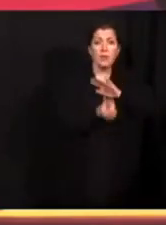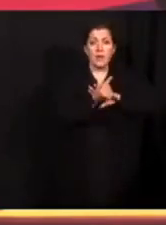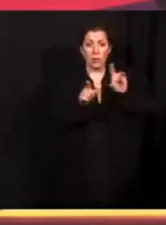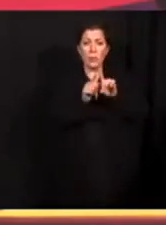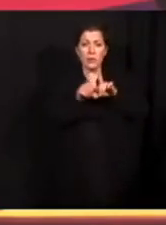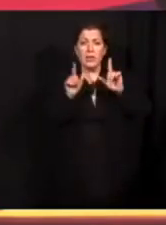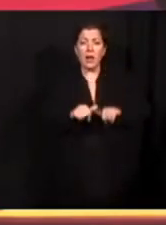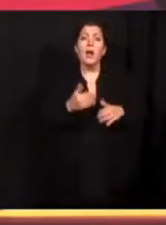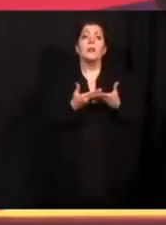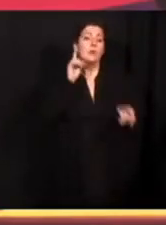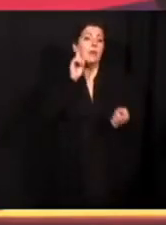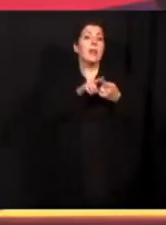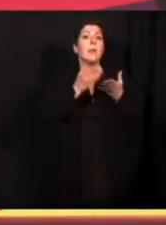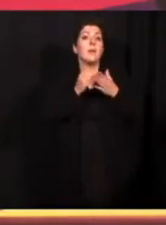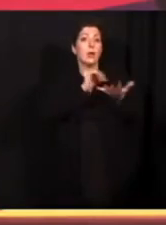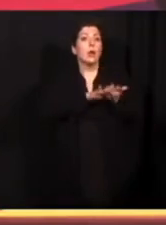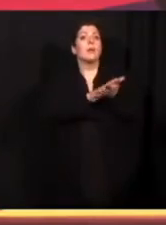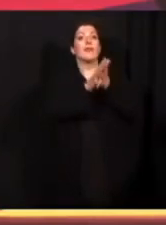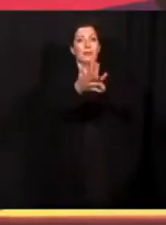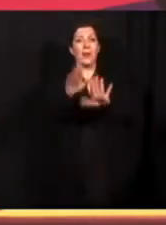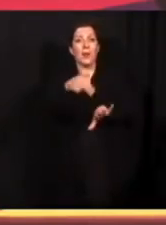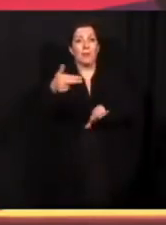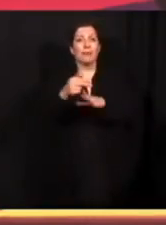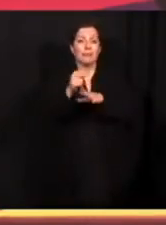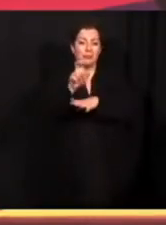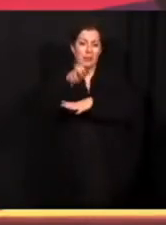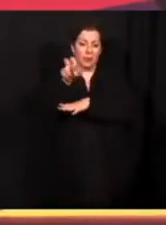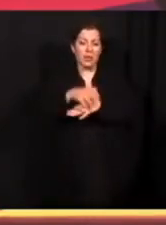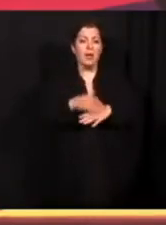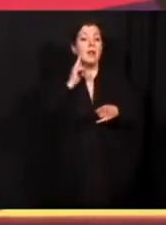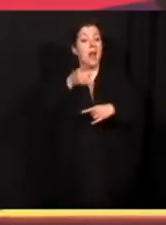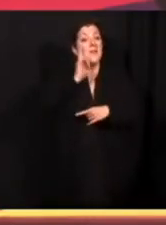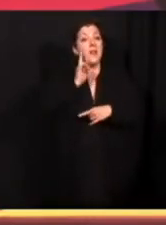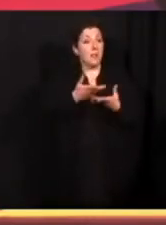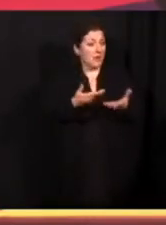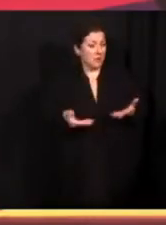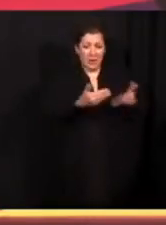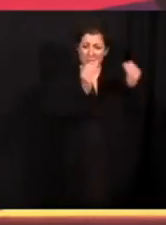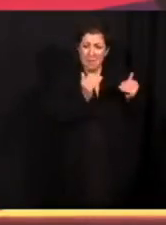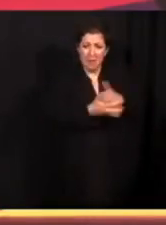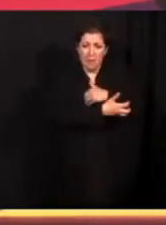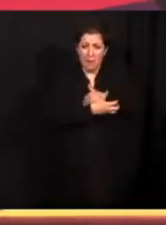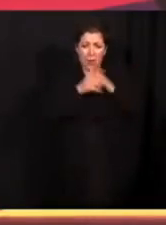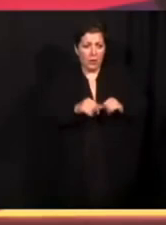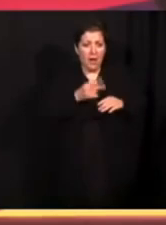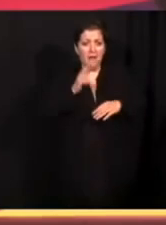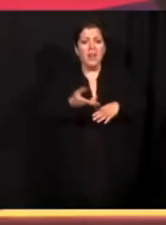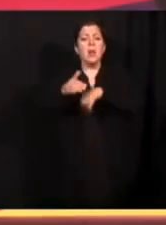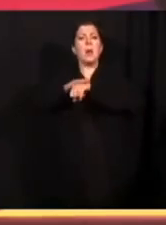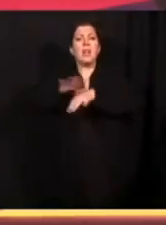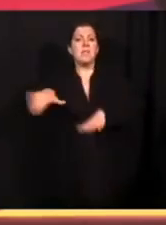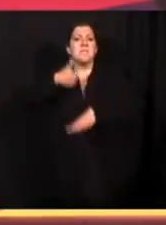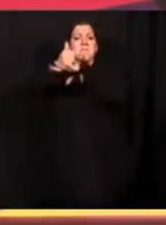également pleinement à l'objectif de la transition écologique. Les femmes et les plus précaires d'entre nous sont les premières victimes des politiques